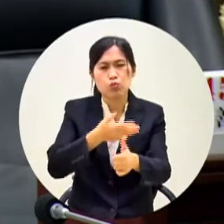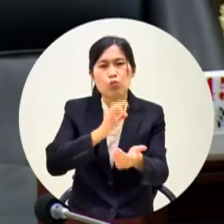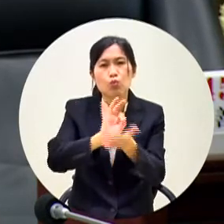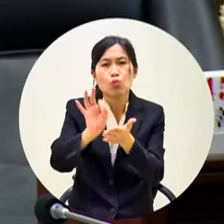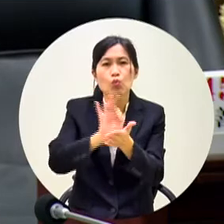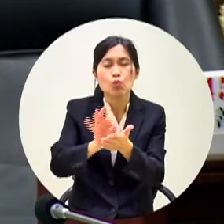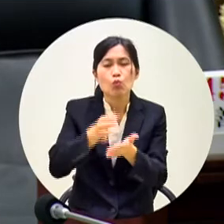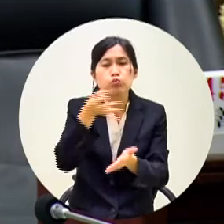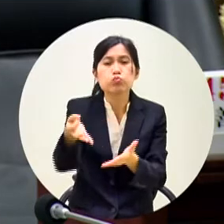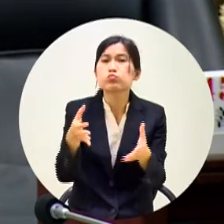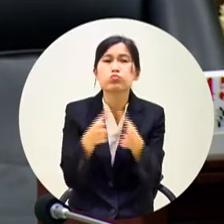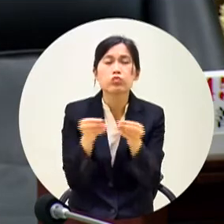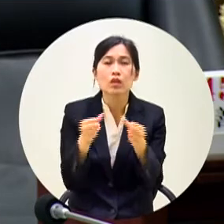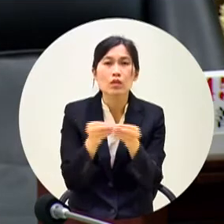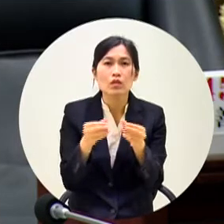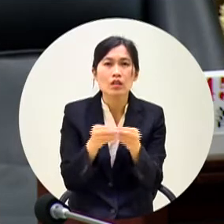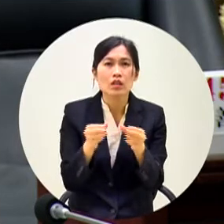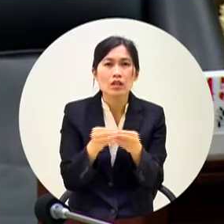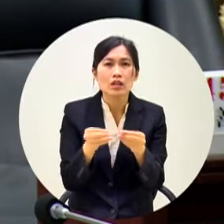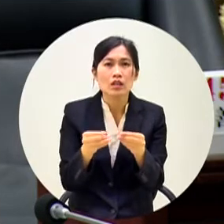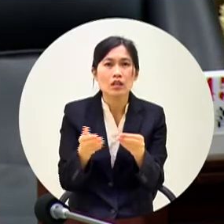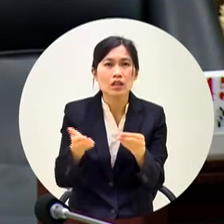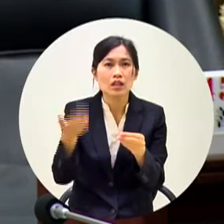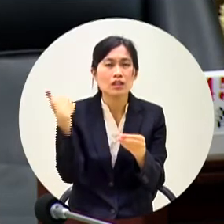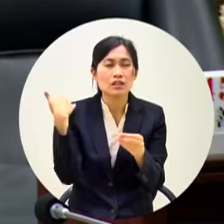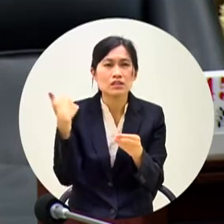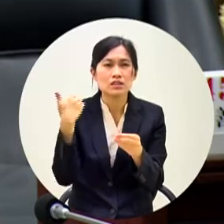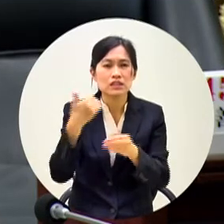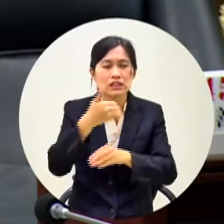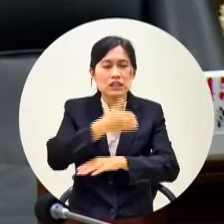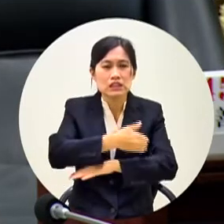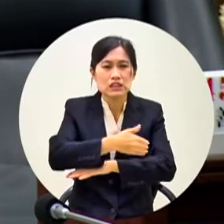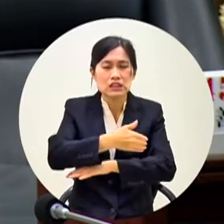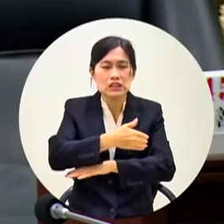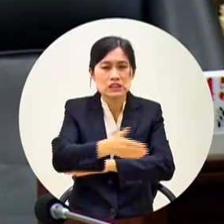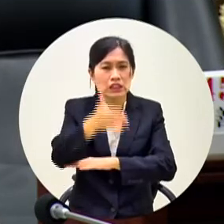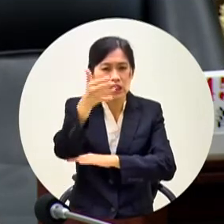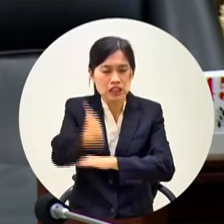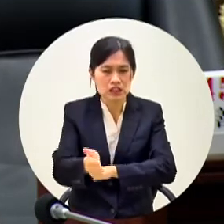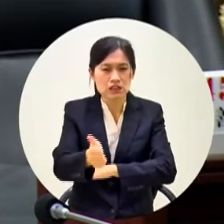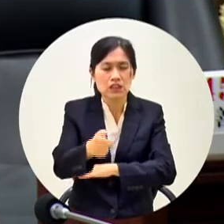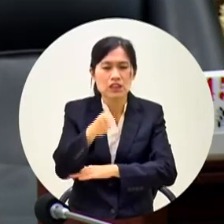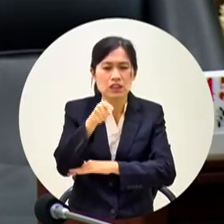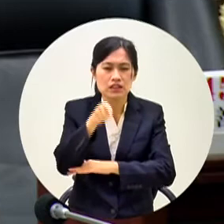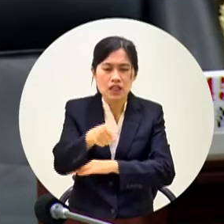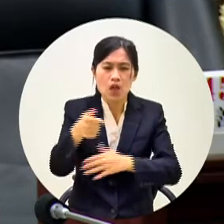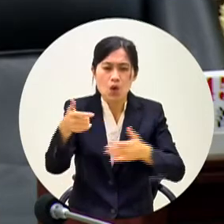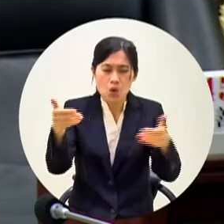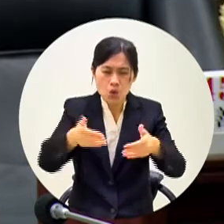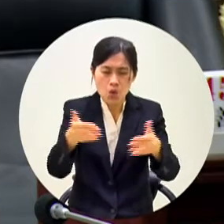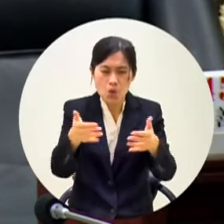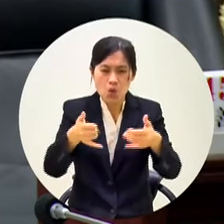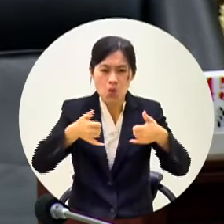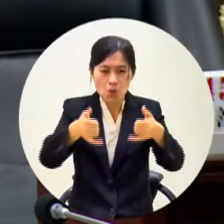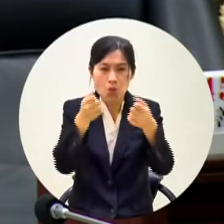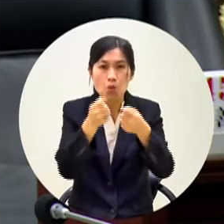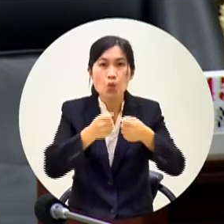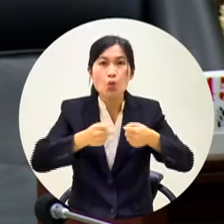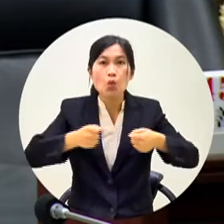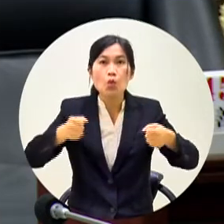新民中议员伊进前做乡长的时阵所拓宽的路。啊，结果进，你看伊个路